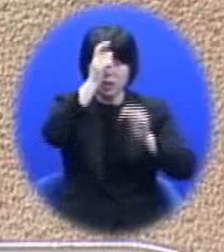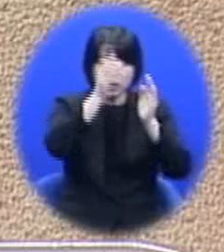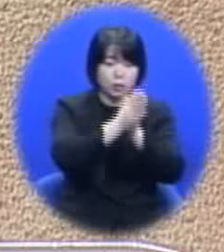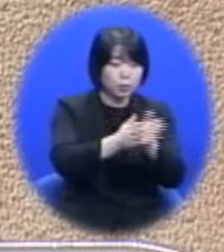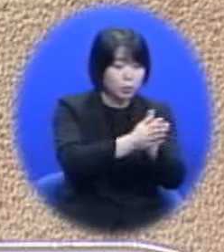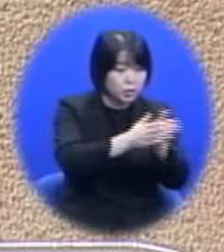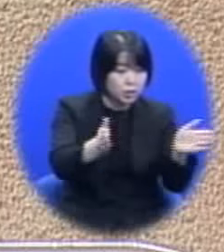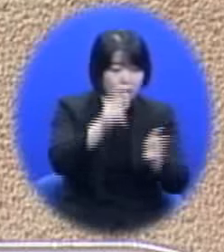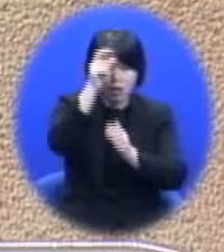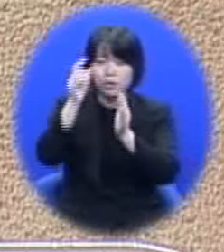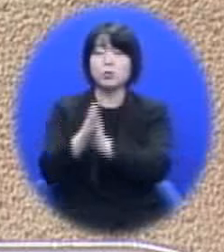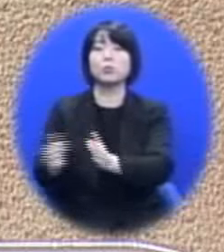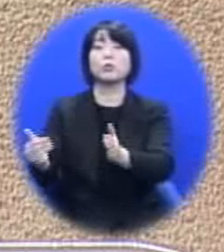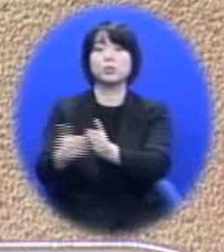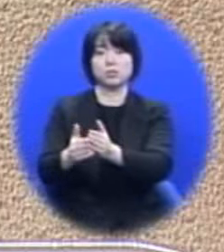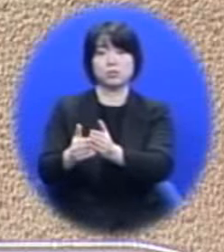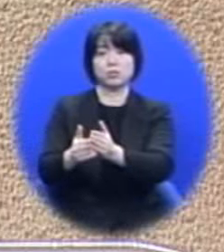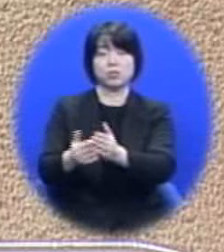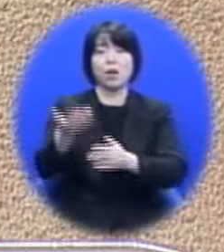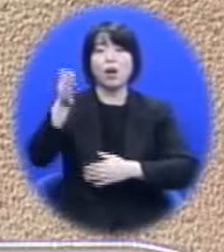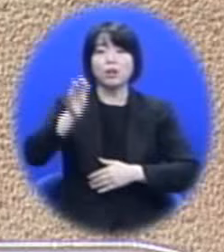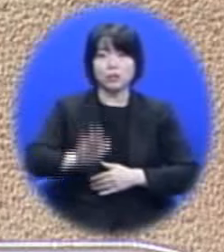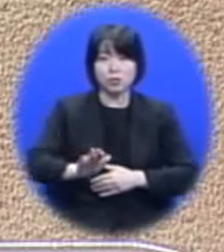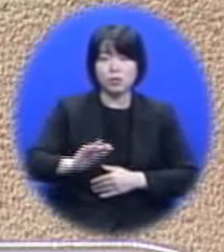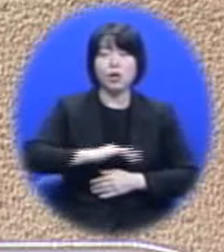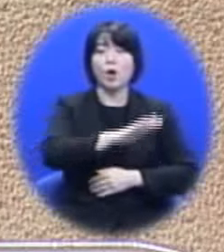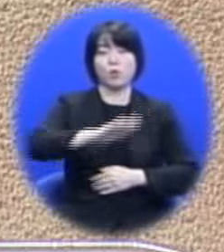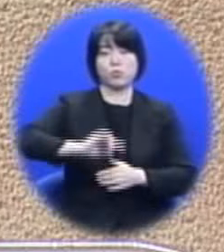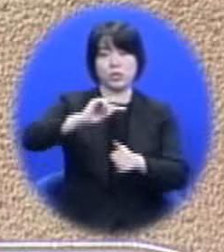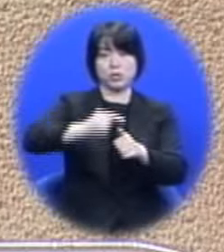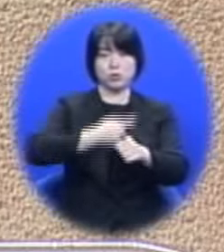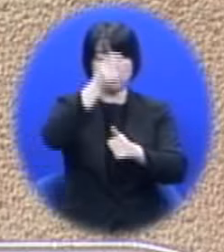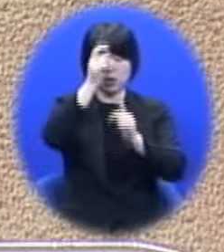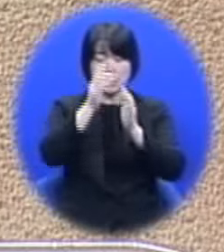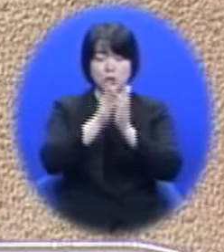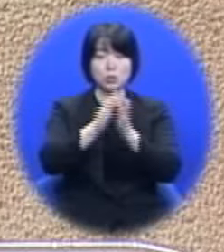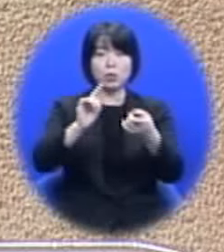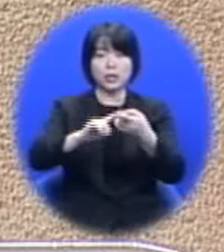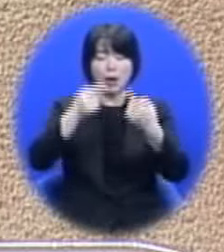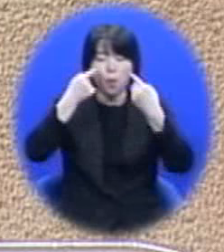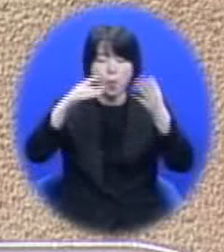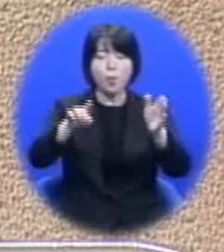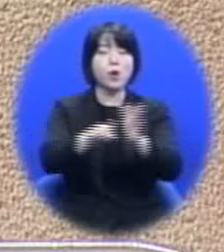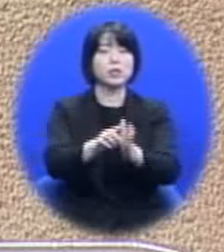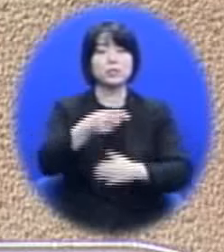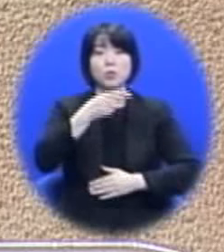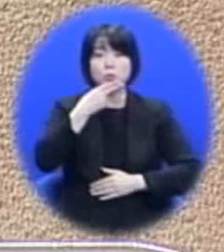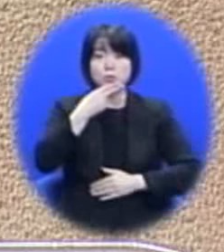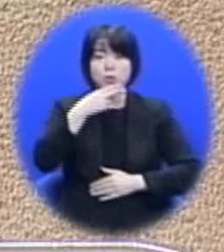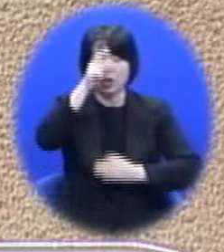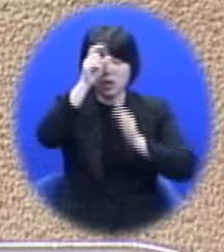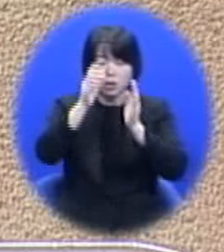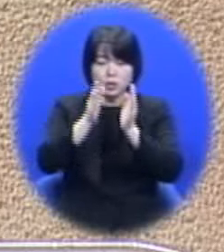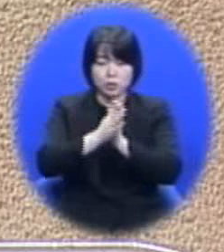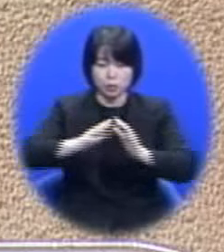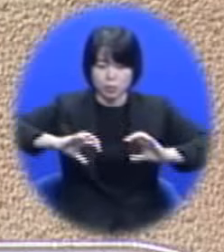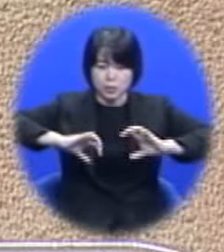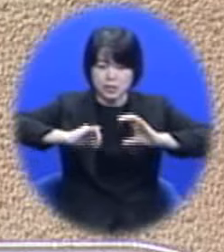끝나잖아요. 그런데 우리들 스스로가 기도에 대한 확신이 없는 겁니다. 기도로 세상은